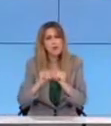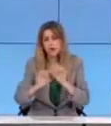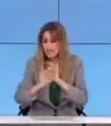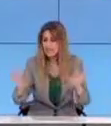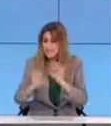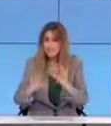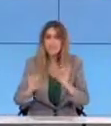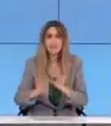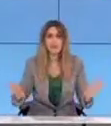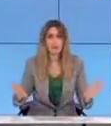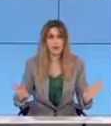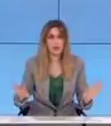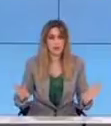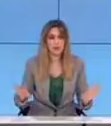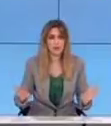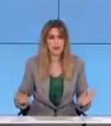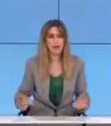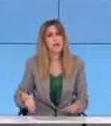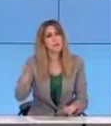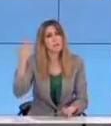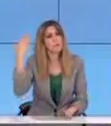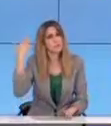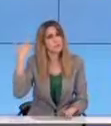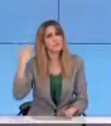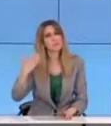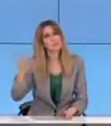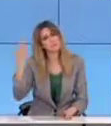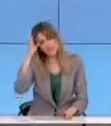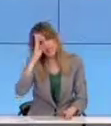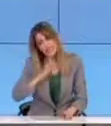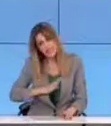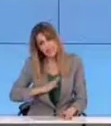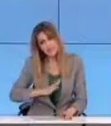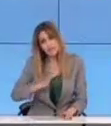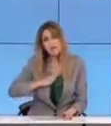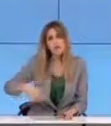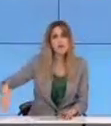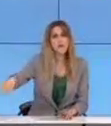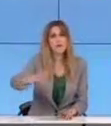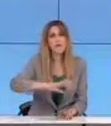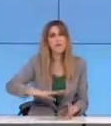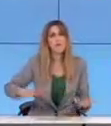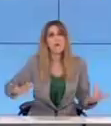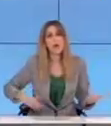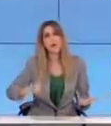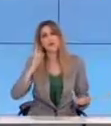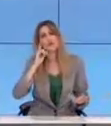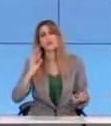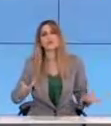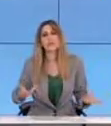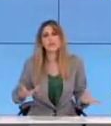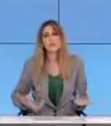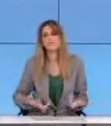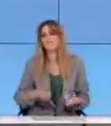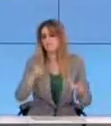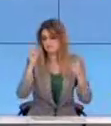όλους τους πολίτες ότι ανεξάρτητα από το τι συζητάγαμε, τις βασικές πτυχές οικονομικής πολιτικής δεν τις χαράζαν οι κυβερνήσεις. Σήμερα